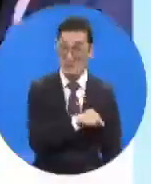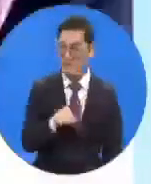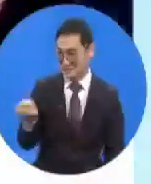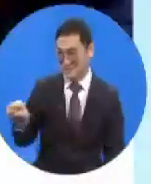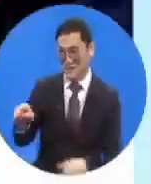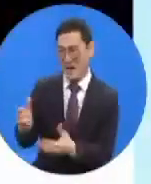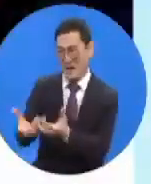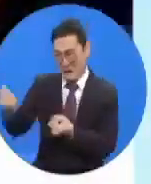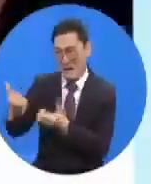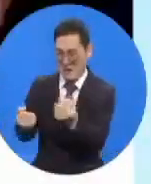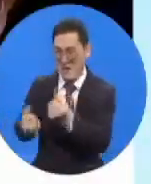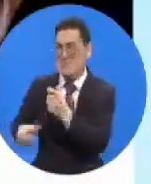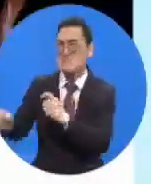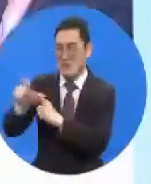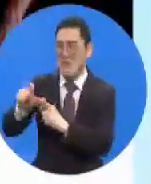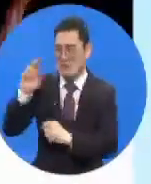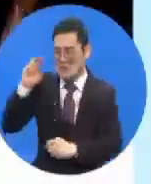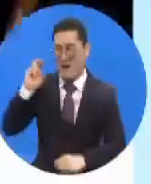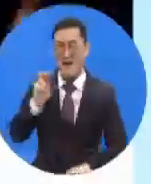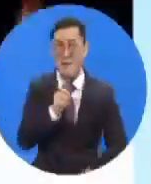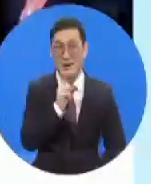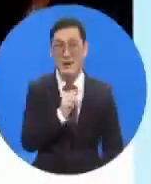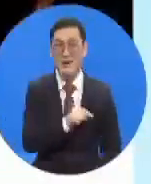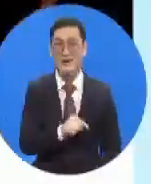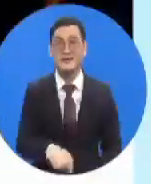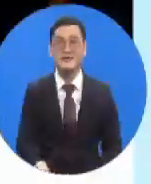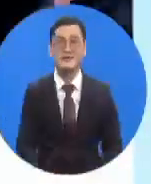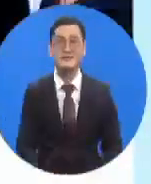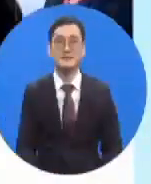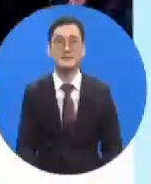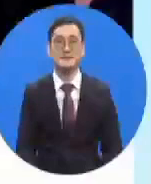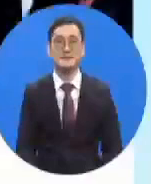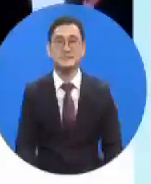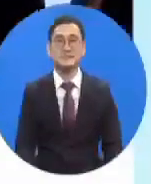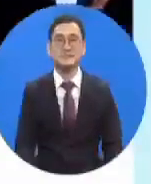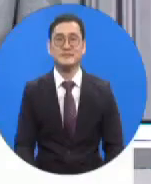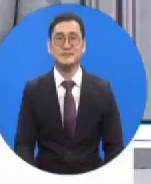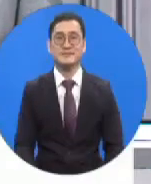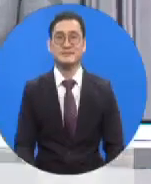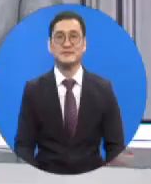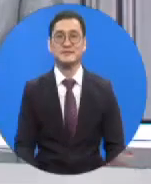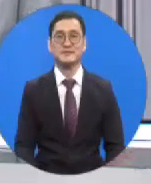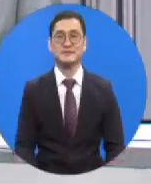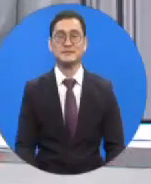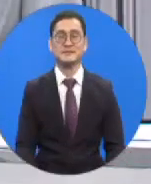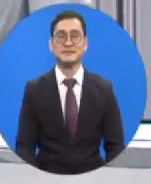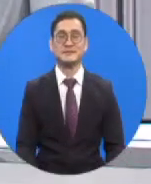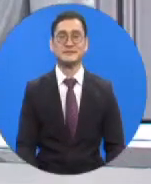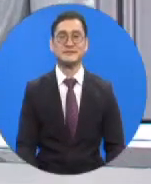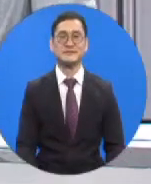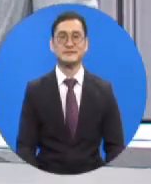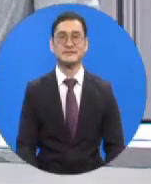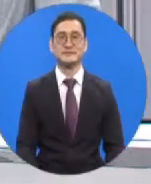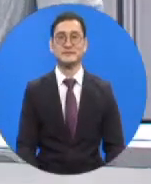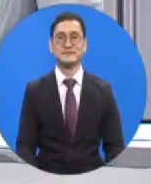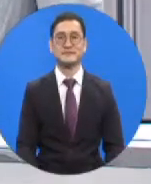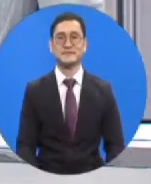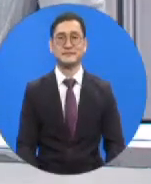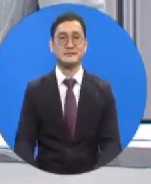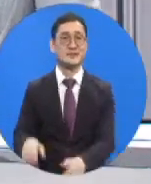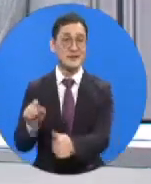것 같은데 제가 보기에는 어느 정도 일리는 있다고 봅니다. 네, 네. 대권주자 여론조사에 이름을 올린 윤석열 총장을